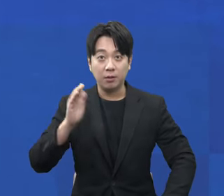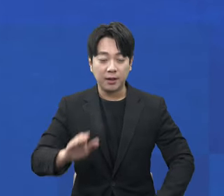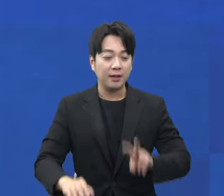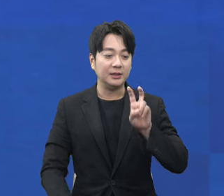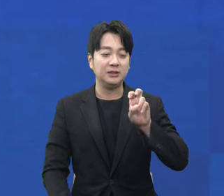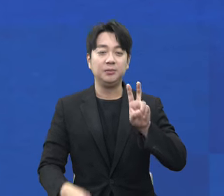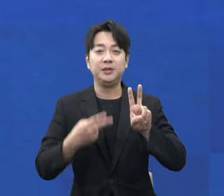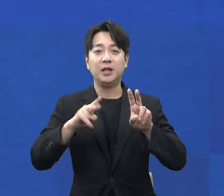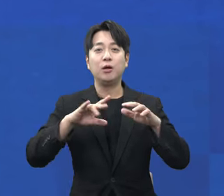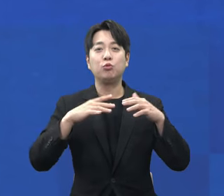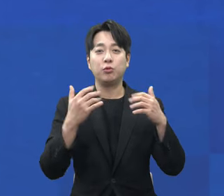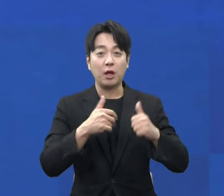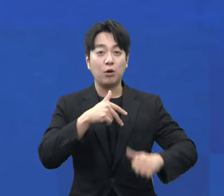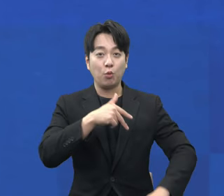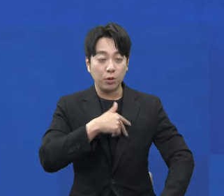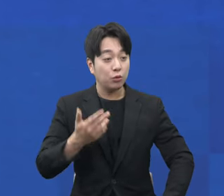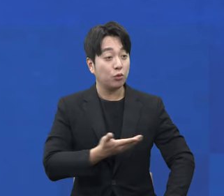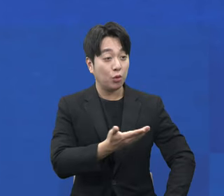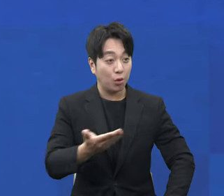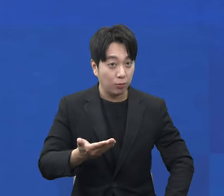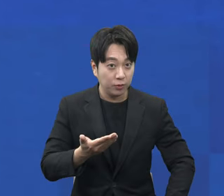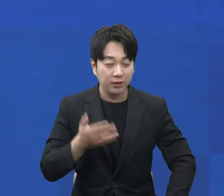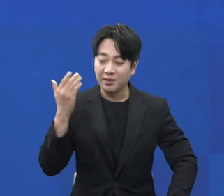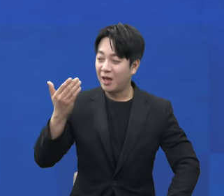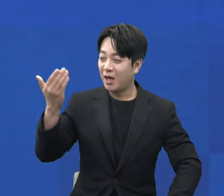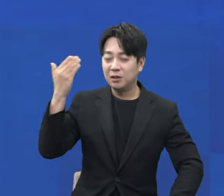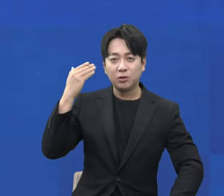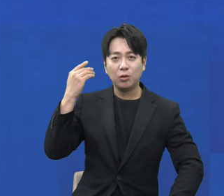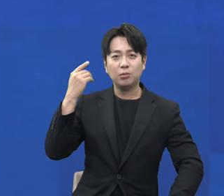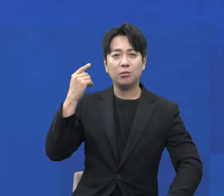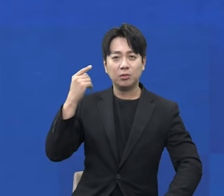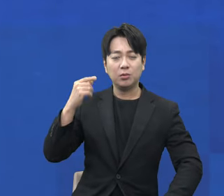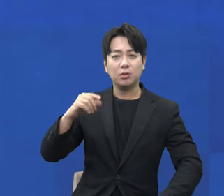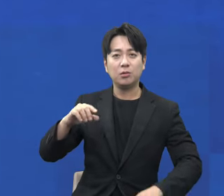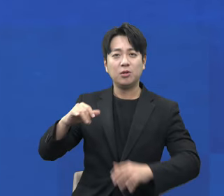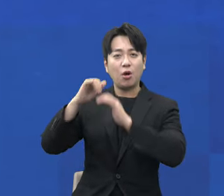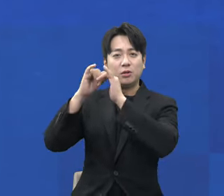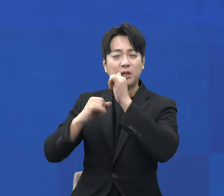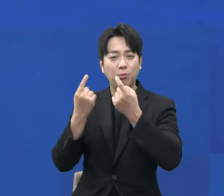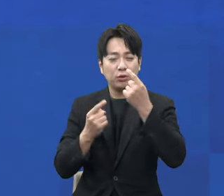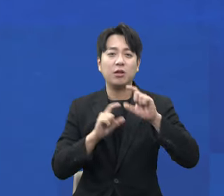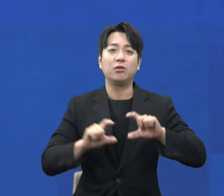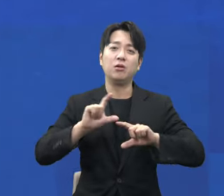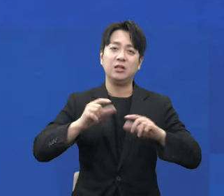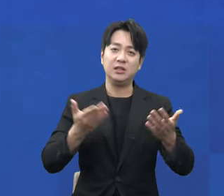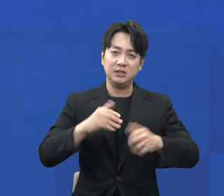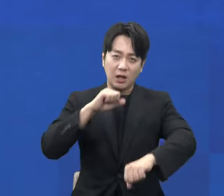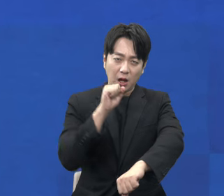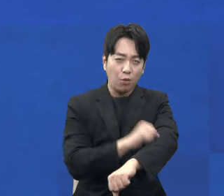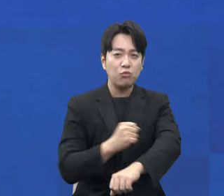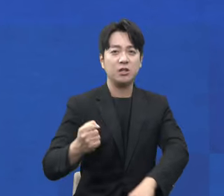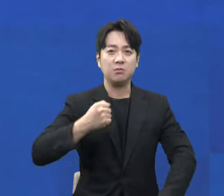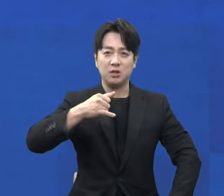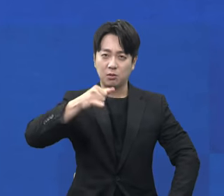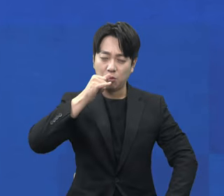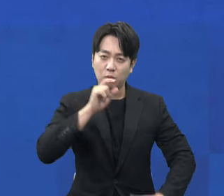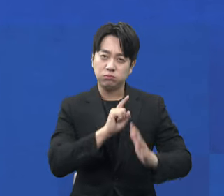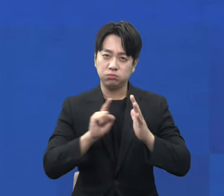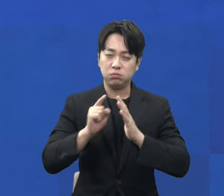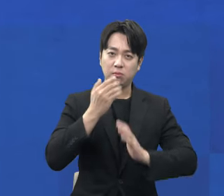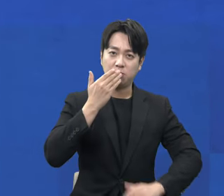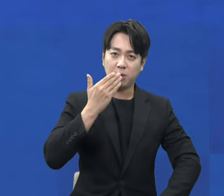그 어느 시절에 국회의원 선배들보다 유능하고 강합니다. 고로 윤석열은